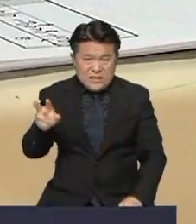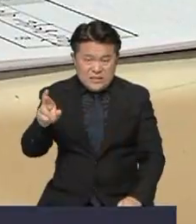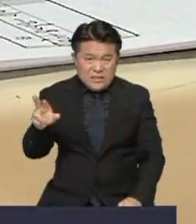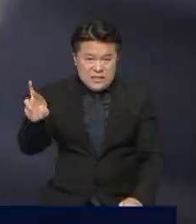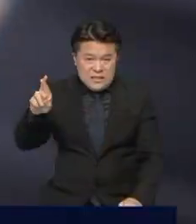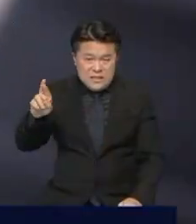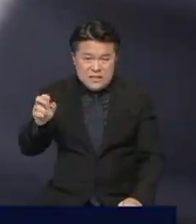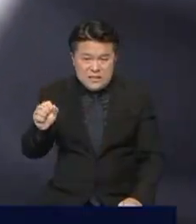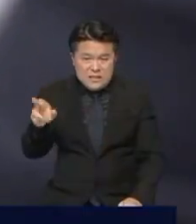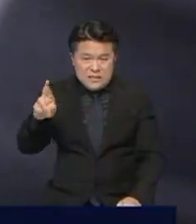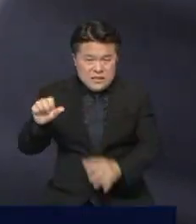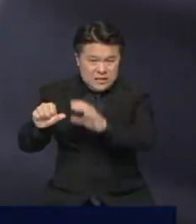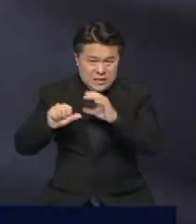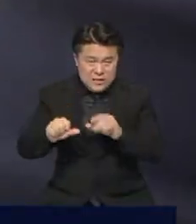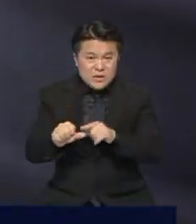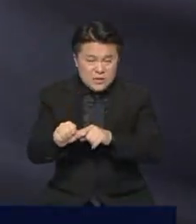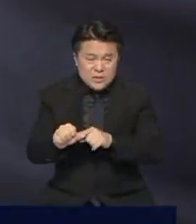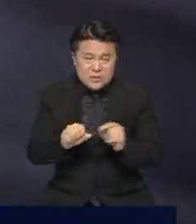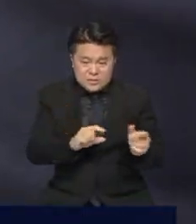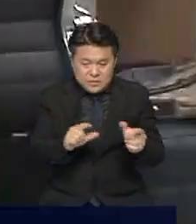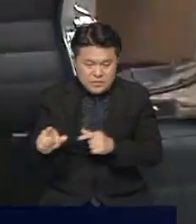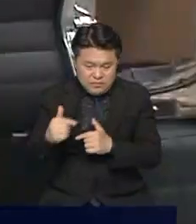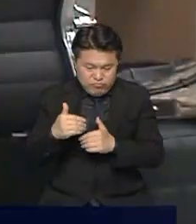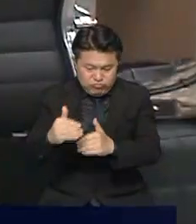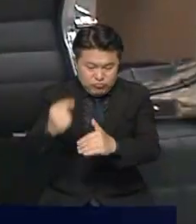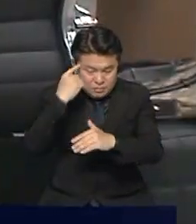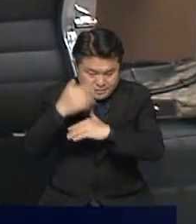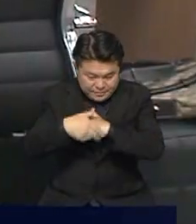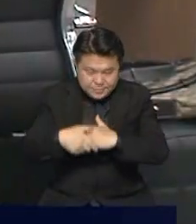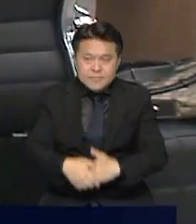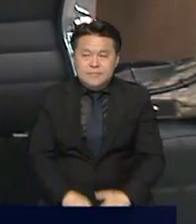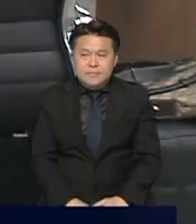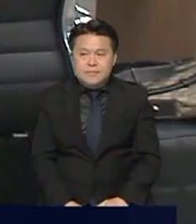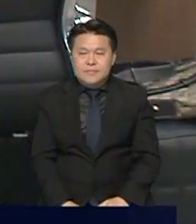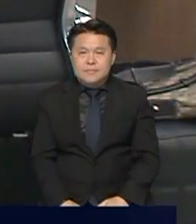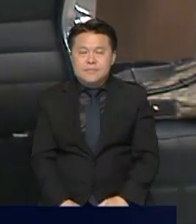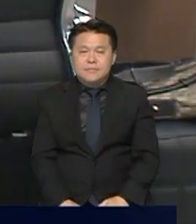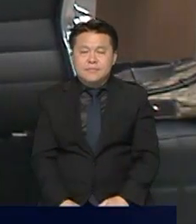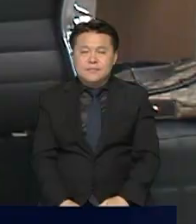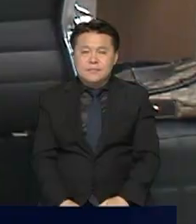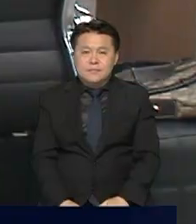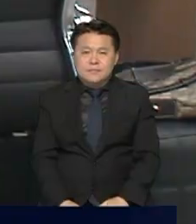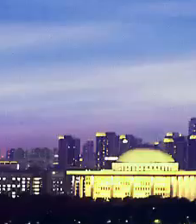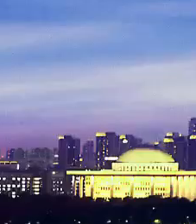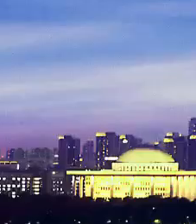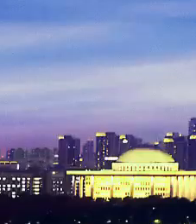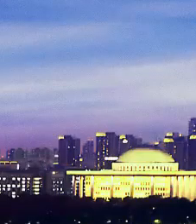방안을 차질 없이 진행할 계획이라고 밝혔습니다. SBS 고정현입니다.